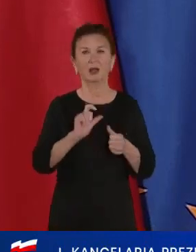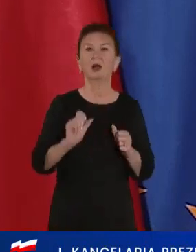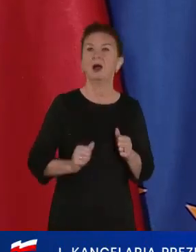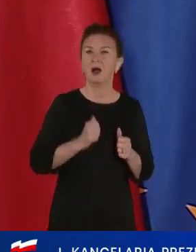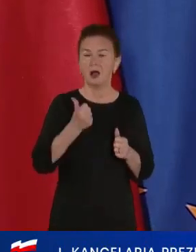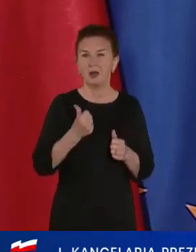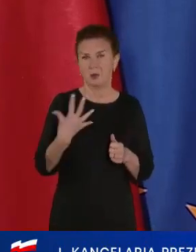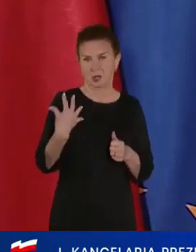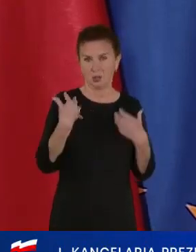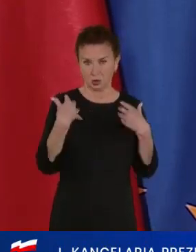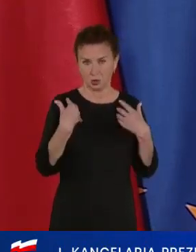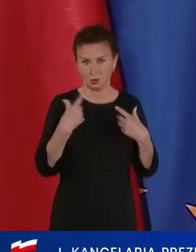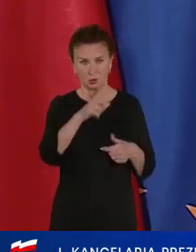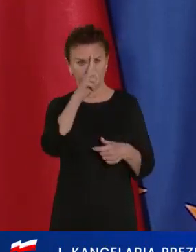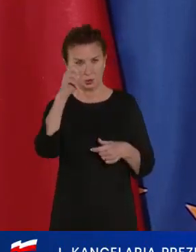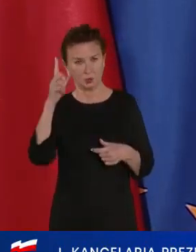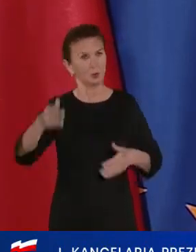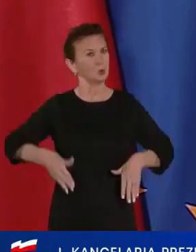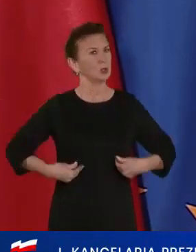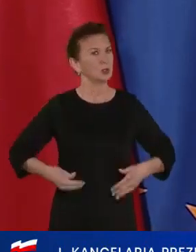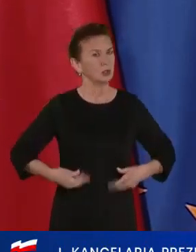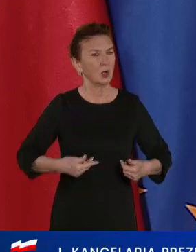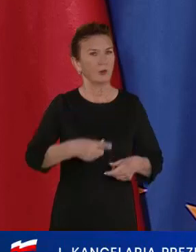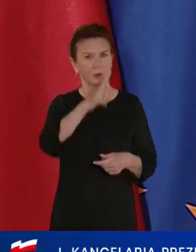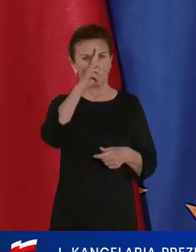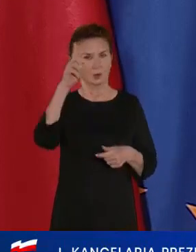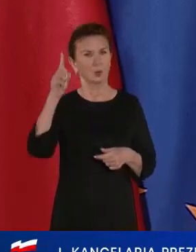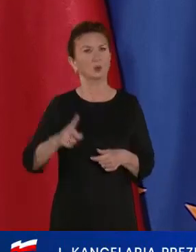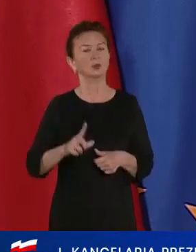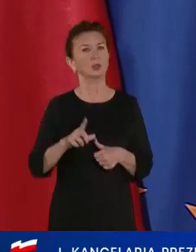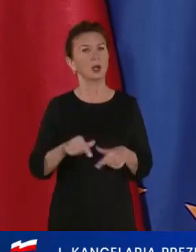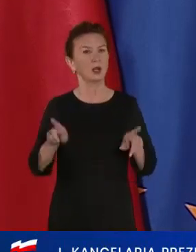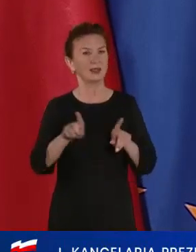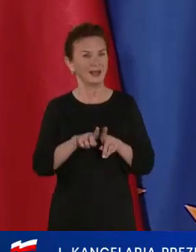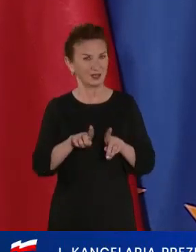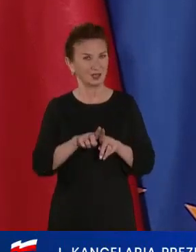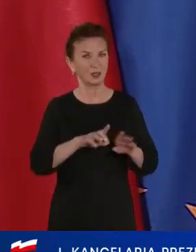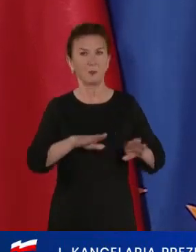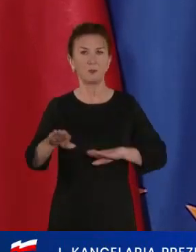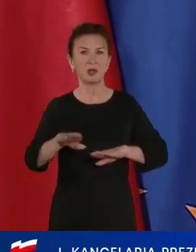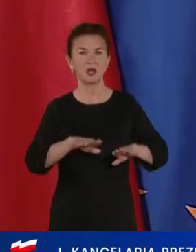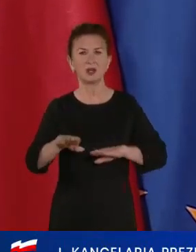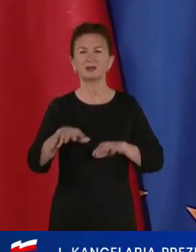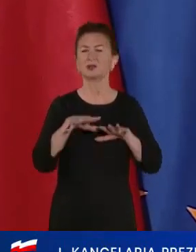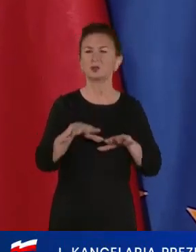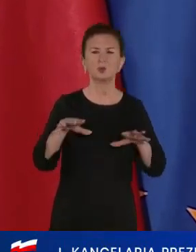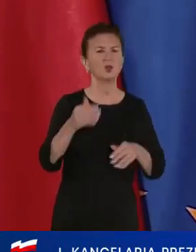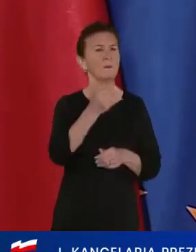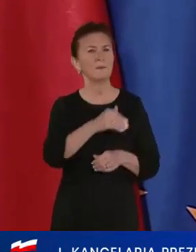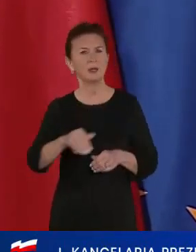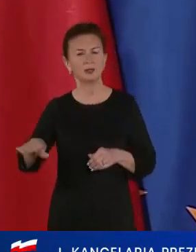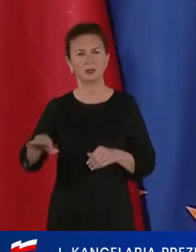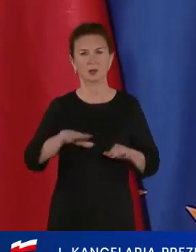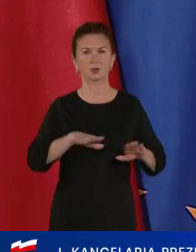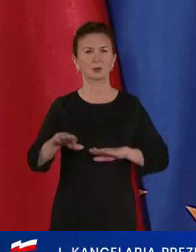jest zdrowie setek tysięcy osób, ale są także miejsca pracy, setki tysięcy czy nawet miliony